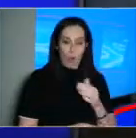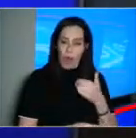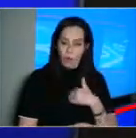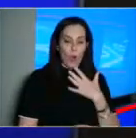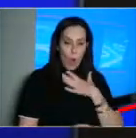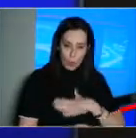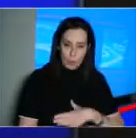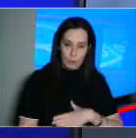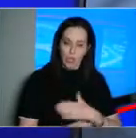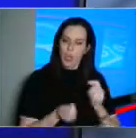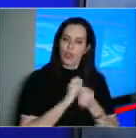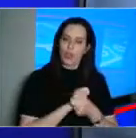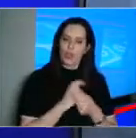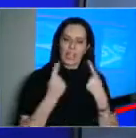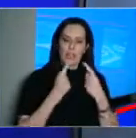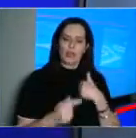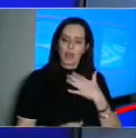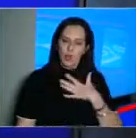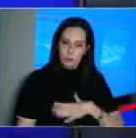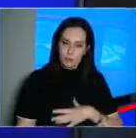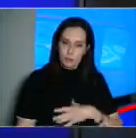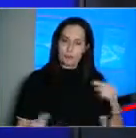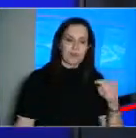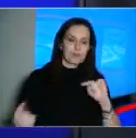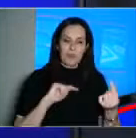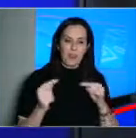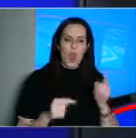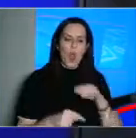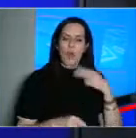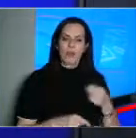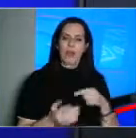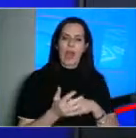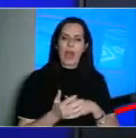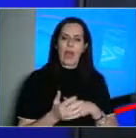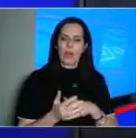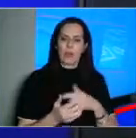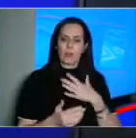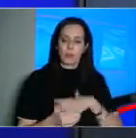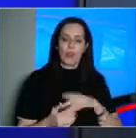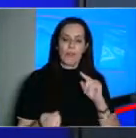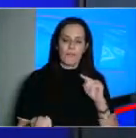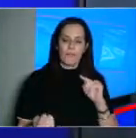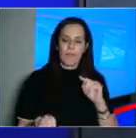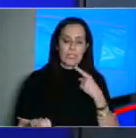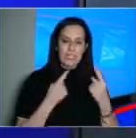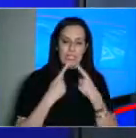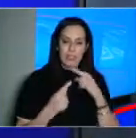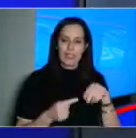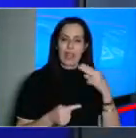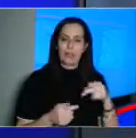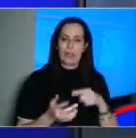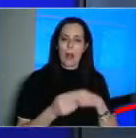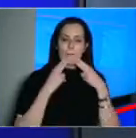אנחנו רוצים לשנות את השיח, אנחנו רוצים שהוויכוח לא יהיה על העיקרון, אנחנו רוצים שהשיחה תהיה